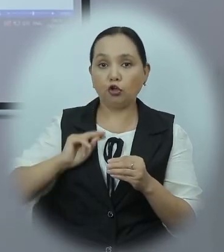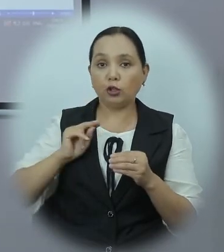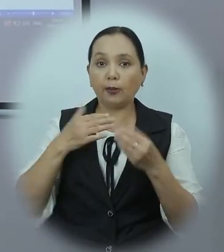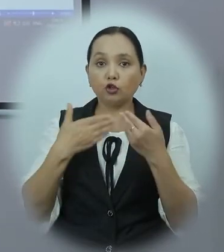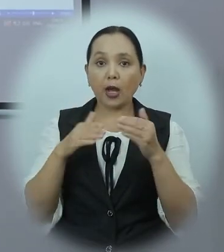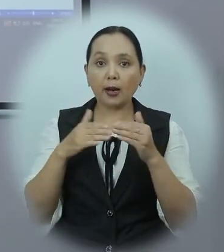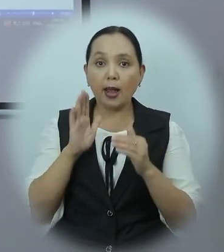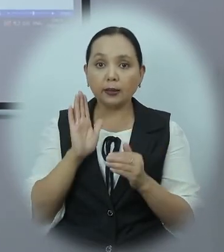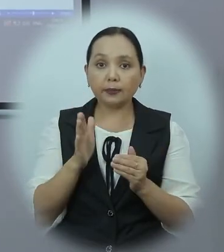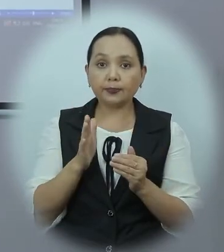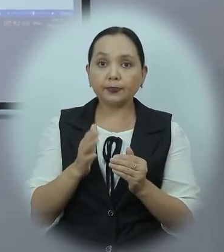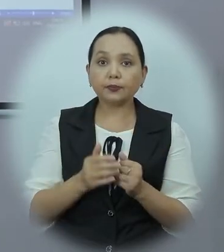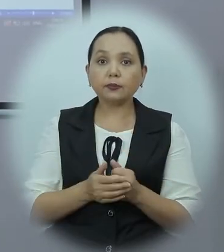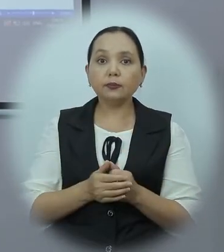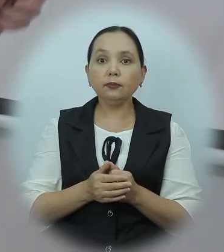chiqariladi.